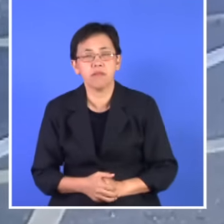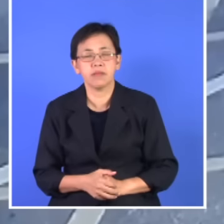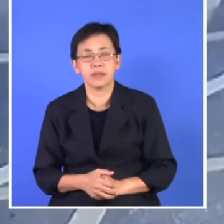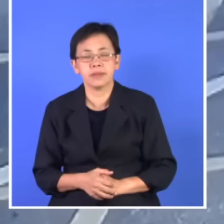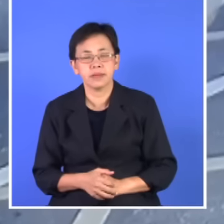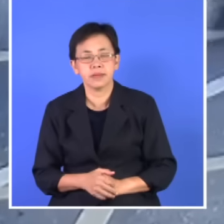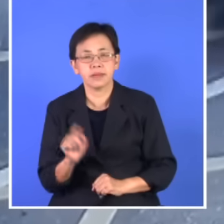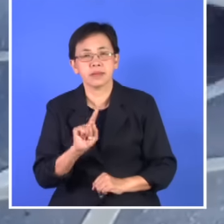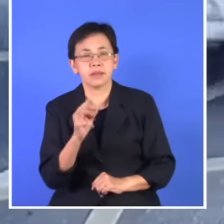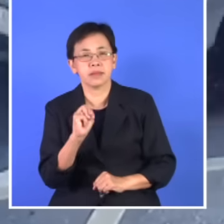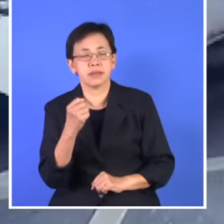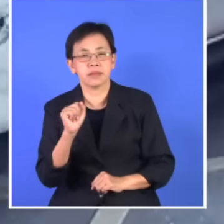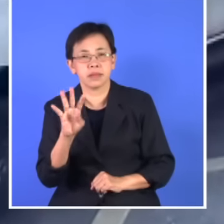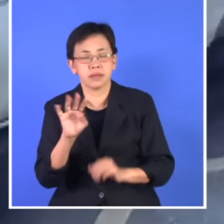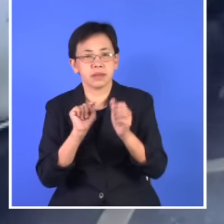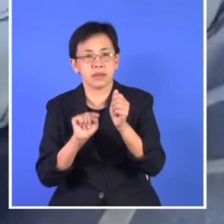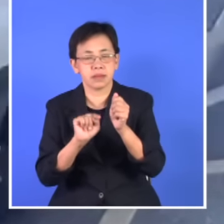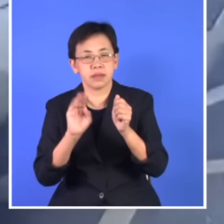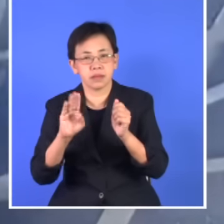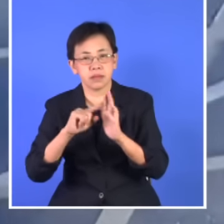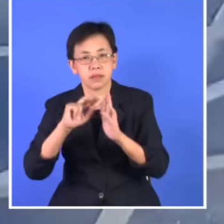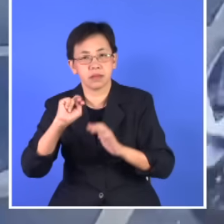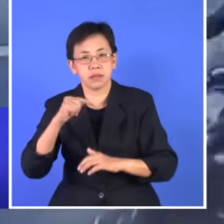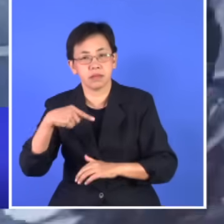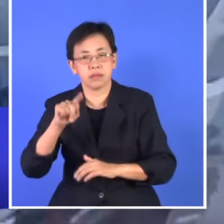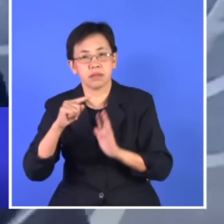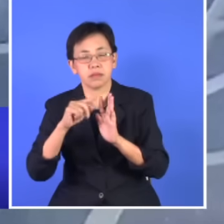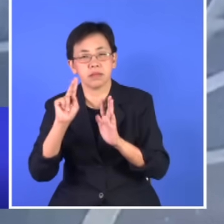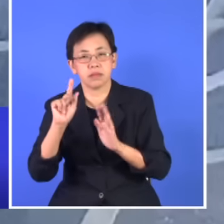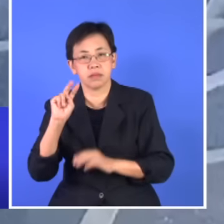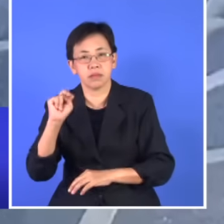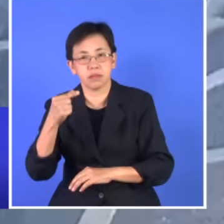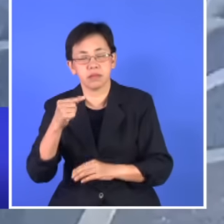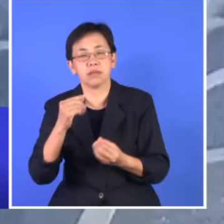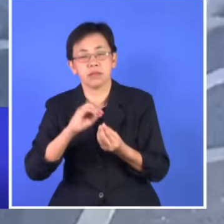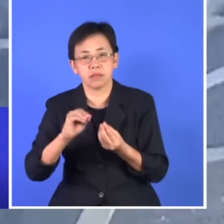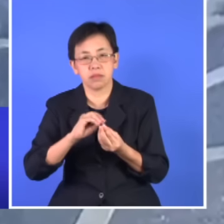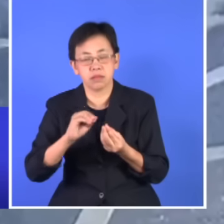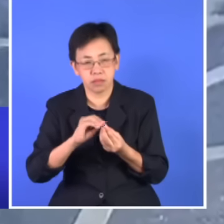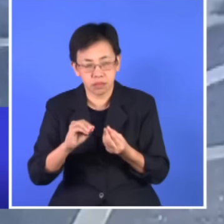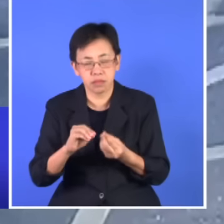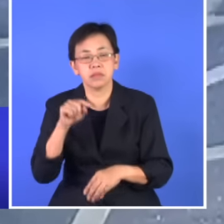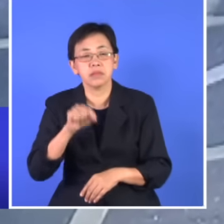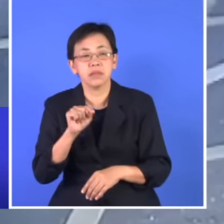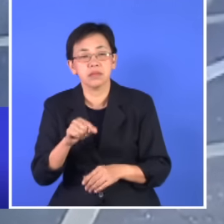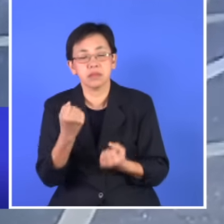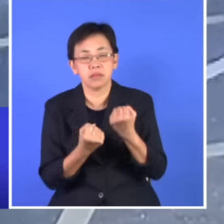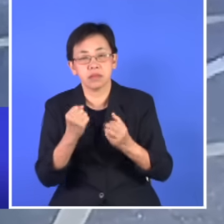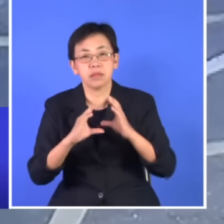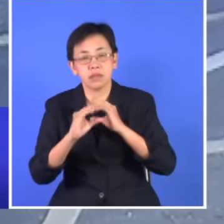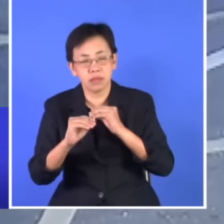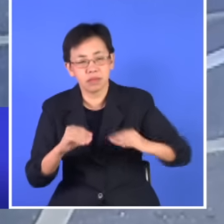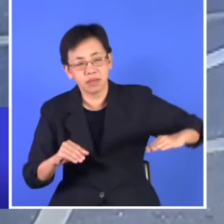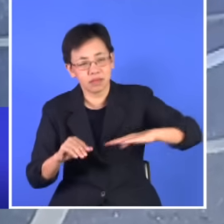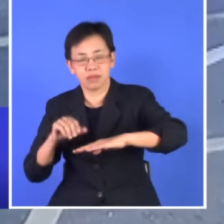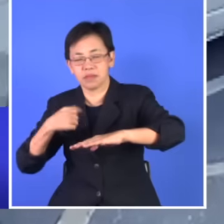หมู่ที่ 14ตำบลบางวัวอำเภอบางปะกงจังหวัดฉาดเชิงเทราออกจากซอยลิขิตทรัพย์ถนนจรัญยานนท์นะคะกำลังจะข้ามไปอีกฝั่ง